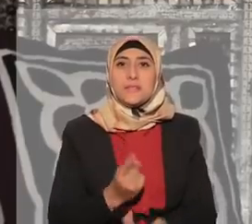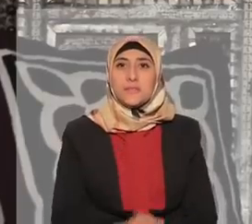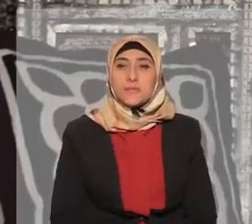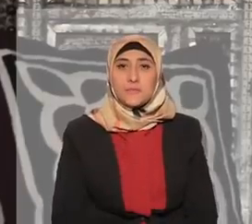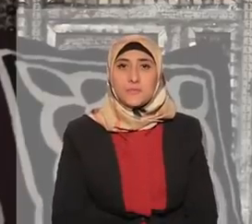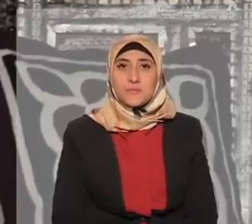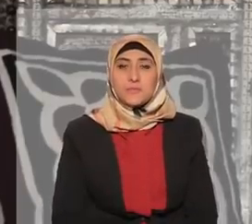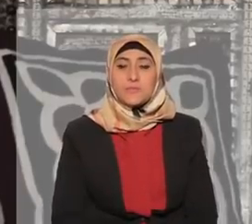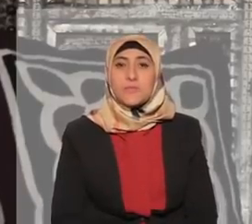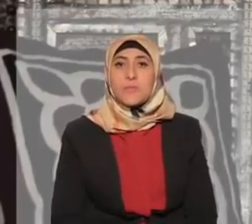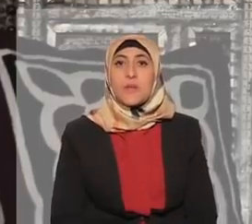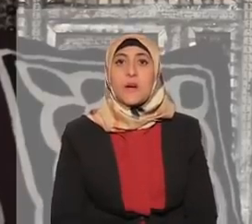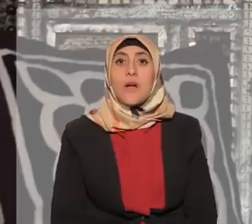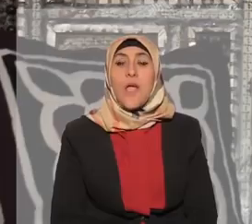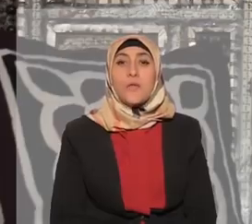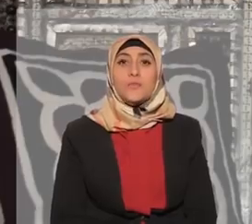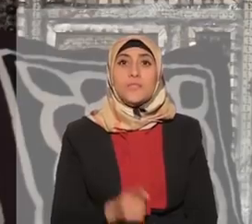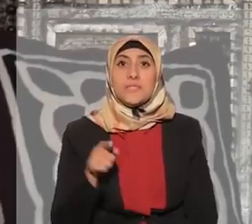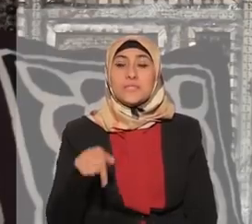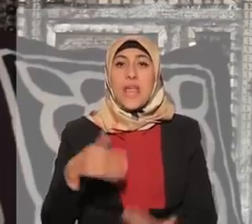الملمح الثاني متعلق بالحال،